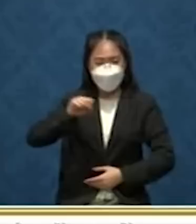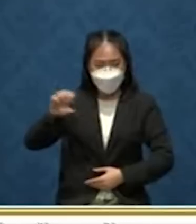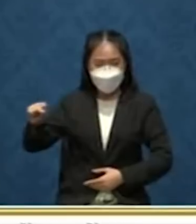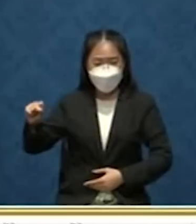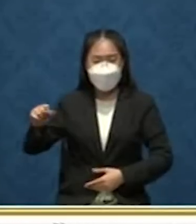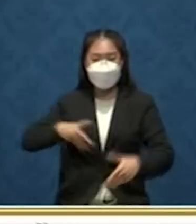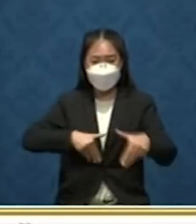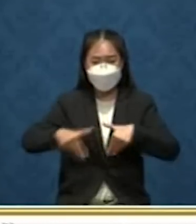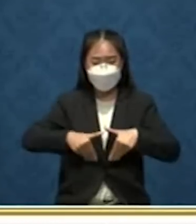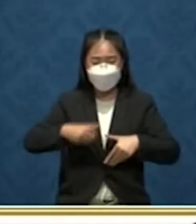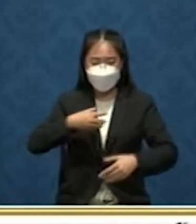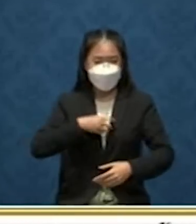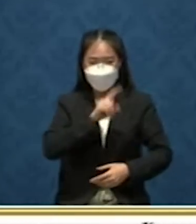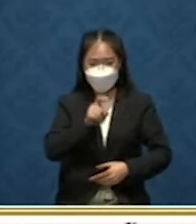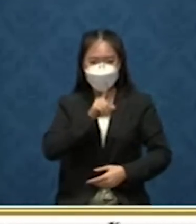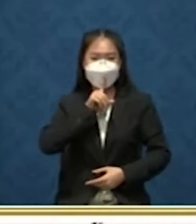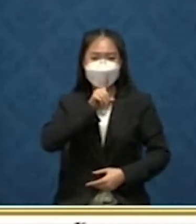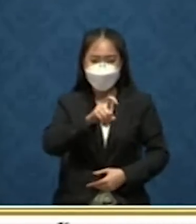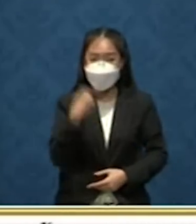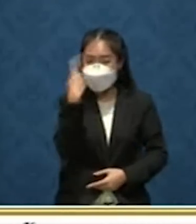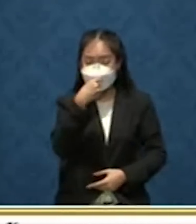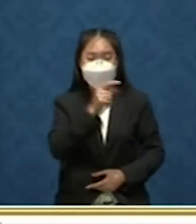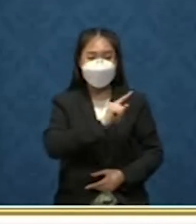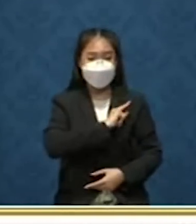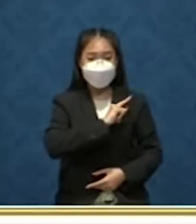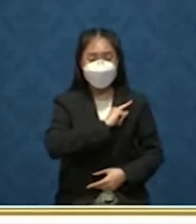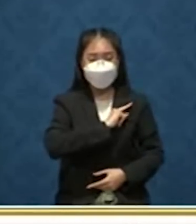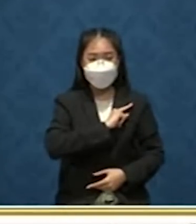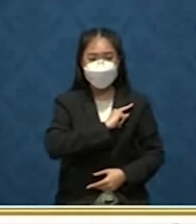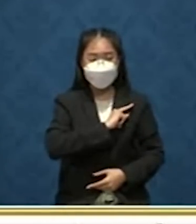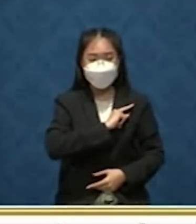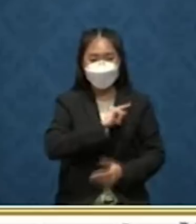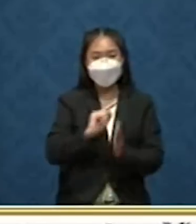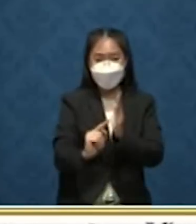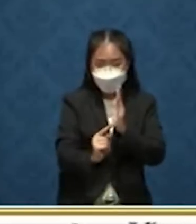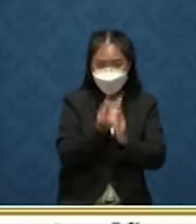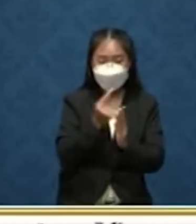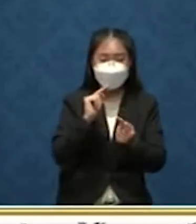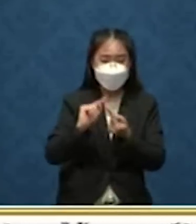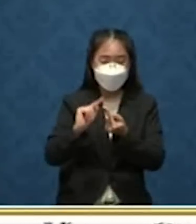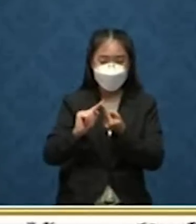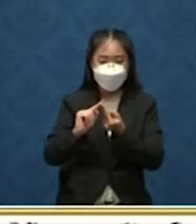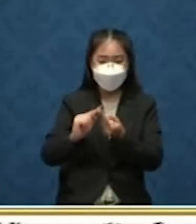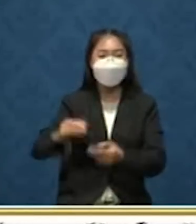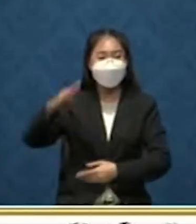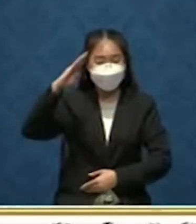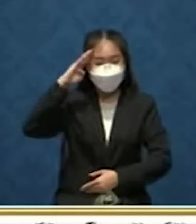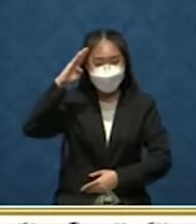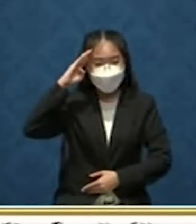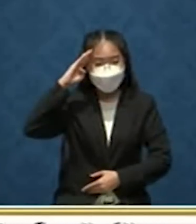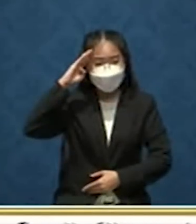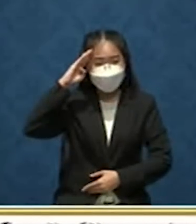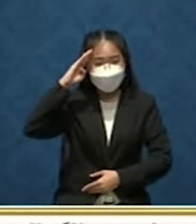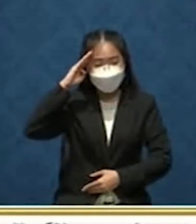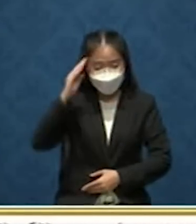ึงต้องถามหาความรบผดชอบของเจ้ณาที ทเก๋ยวค่องตั้งแต่พอ บ.ท่านคือผู้ที่